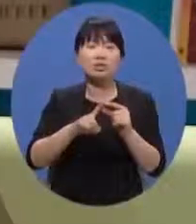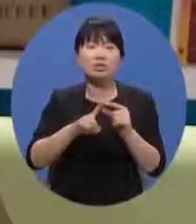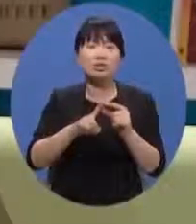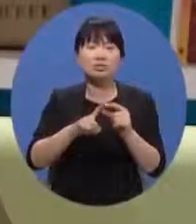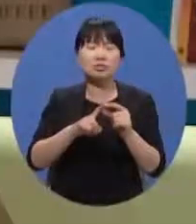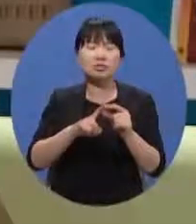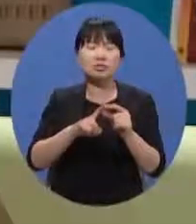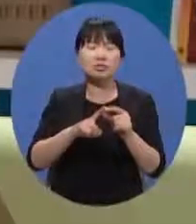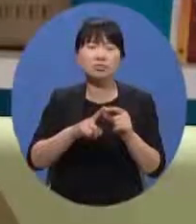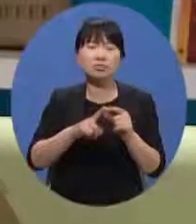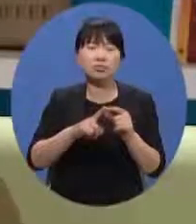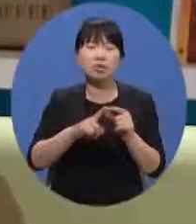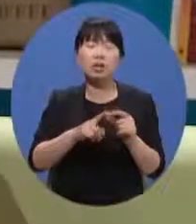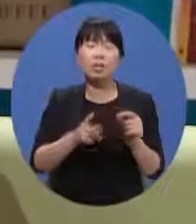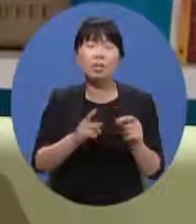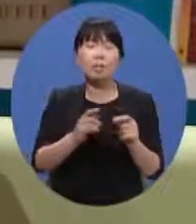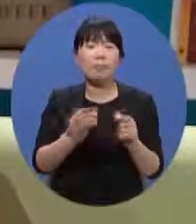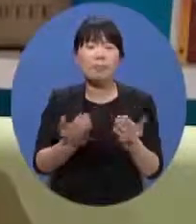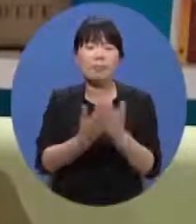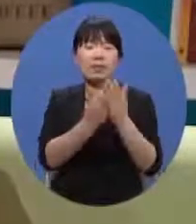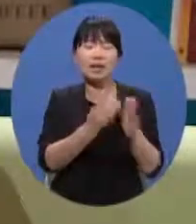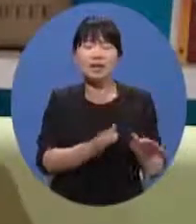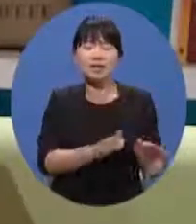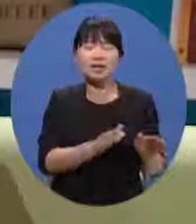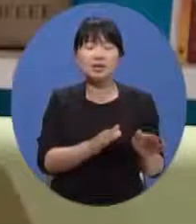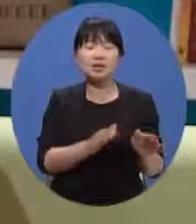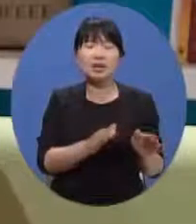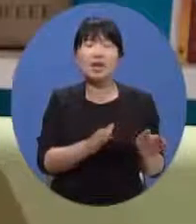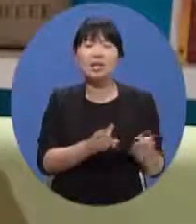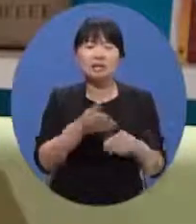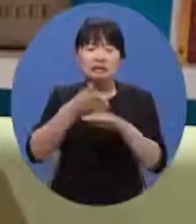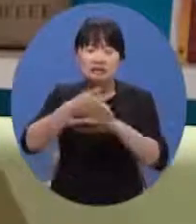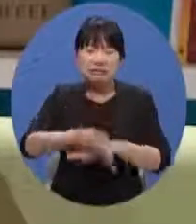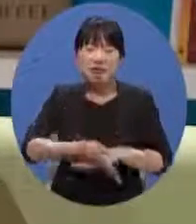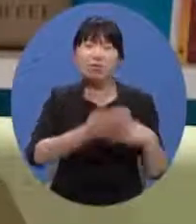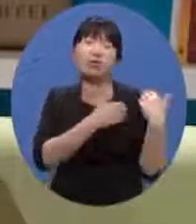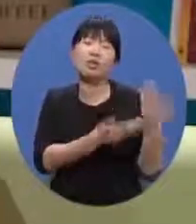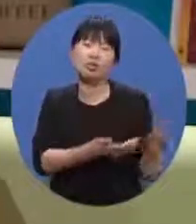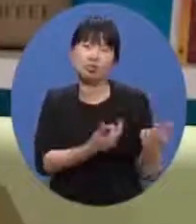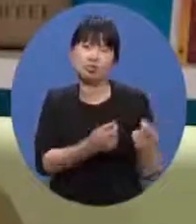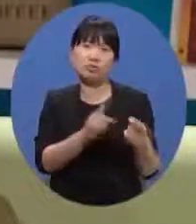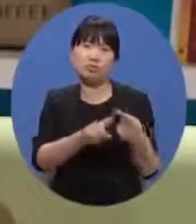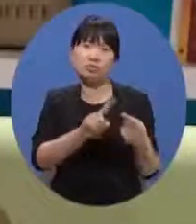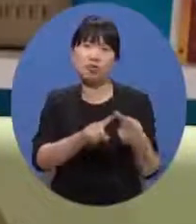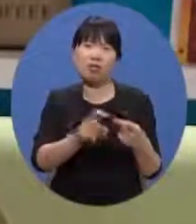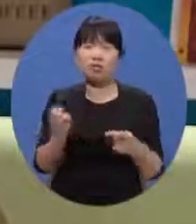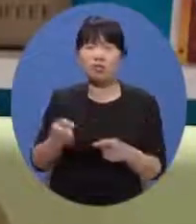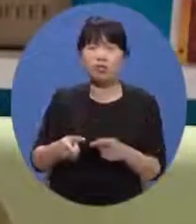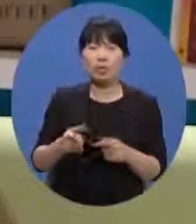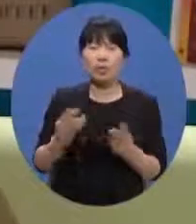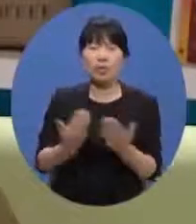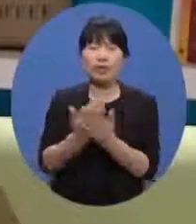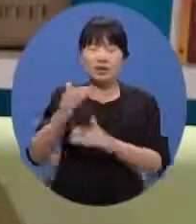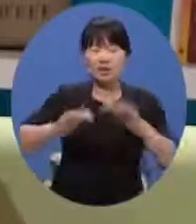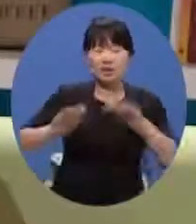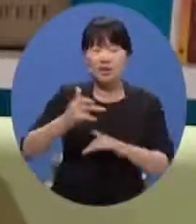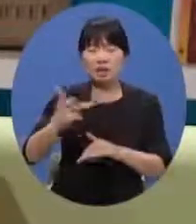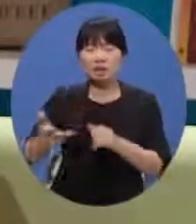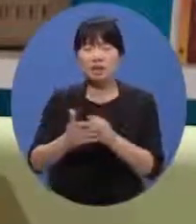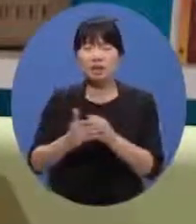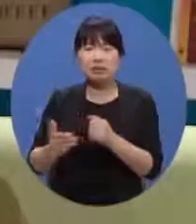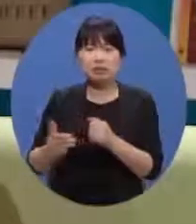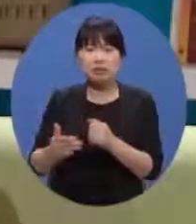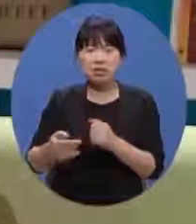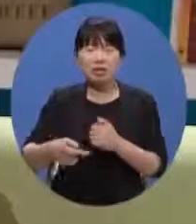중요한 문제인 것 같습니다. 아. 그다음에 두 번째로 발달 간에 편차가 있기 때문에 마음은 급하고 행동은 따라가주지 않고 이런 것 때문에